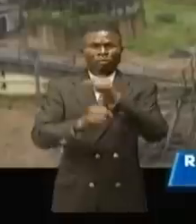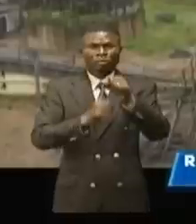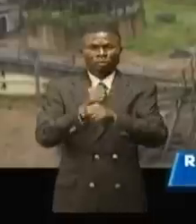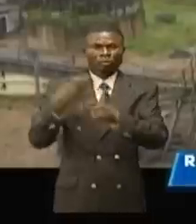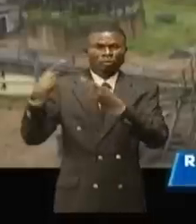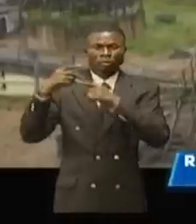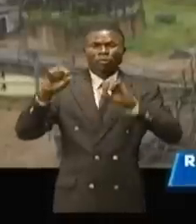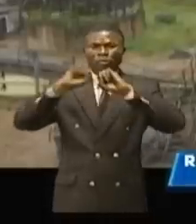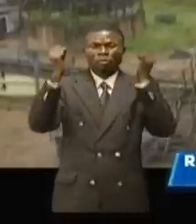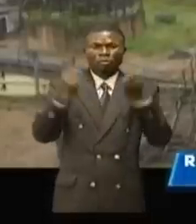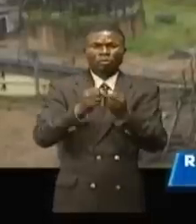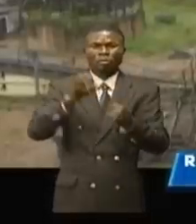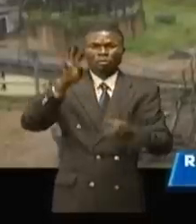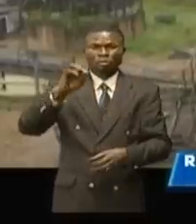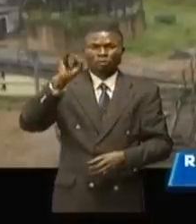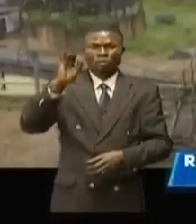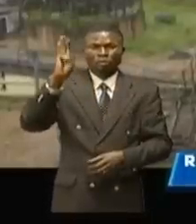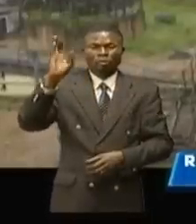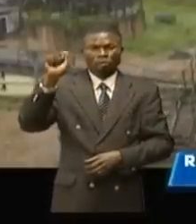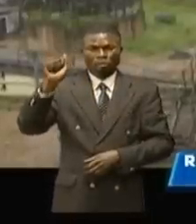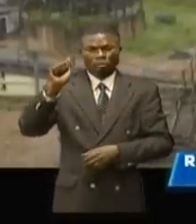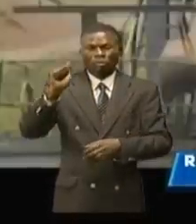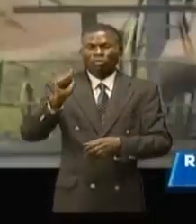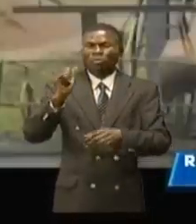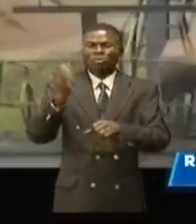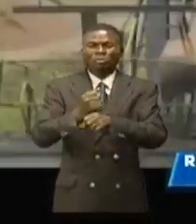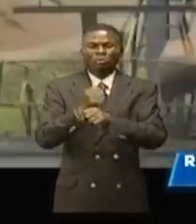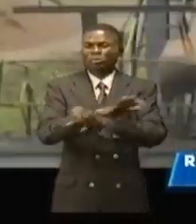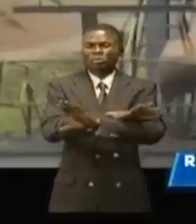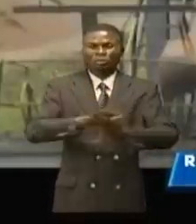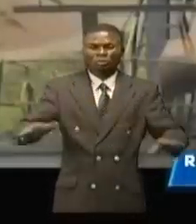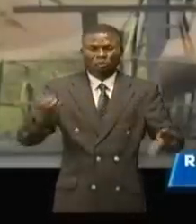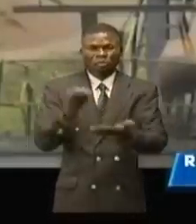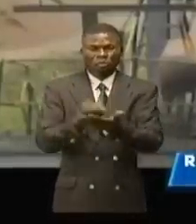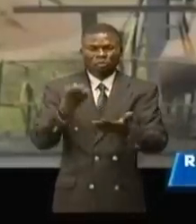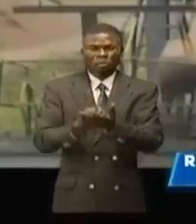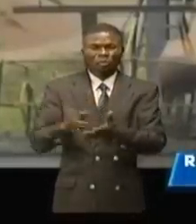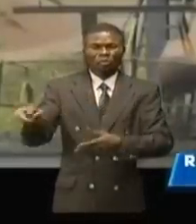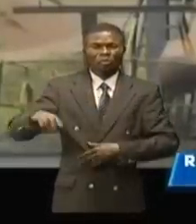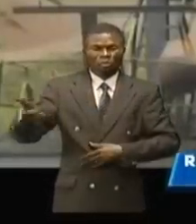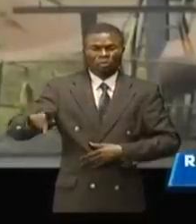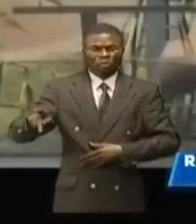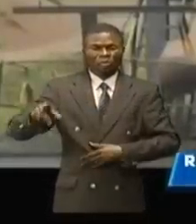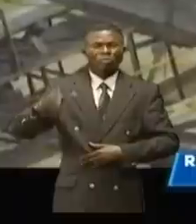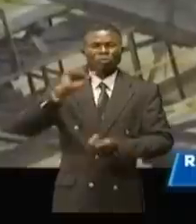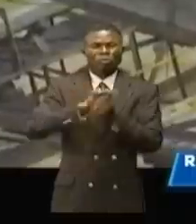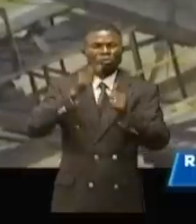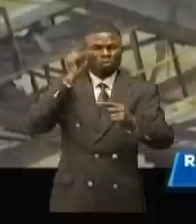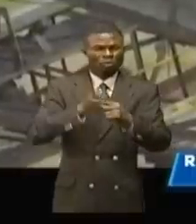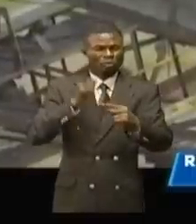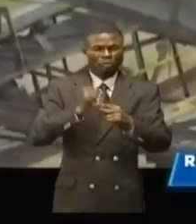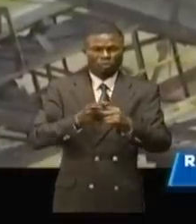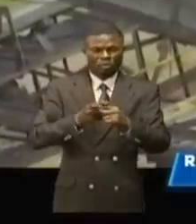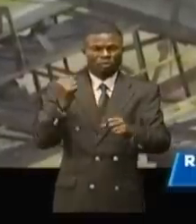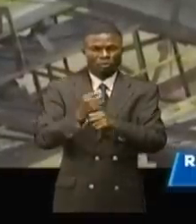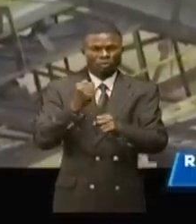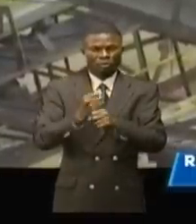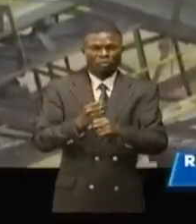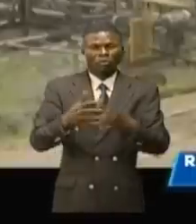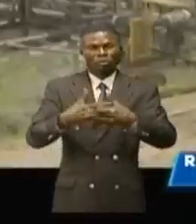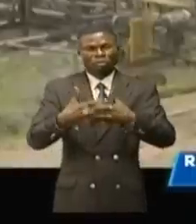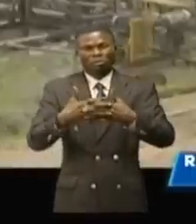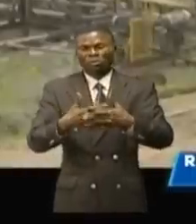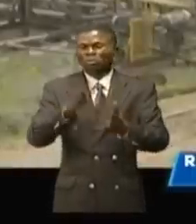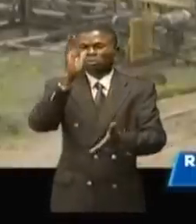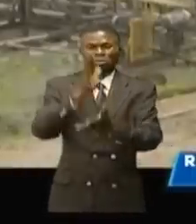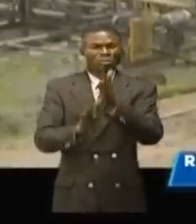que la MIBA, cette entreprise considérée comme poumon de l'économie de la province, connaît des difficultés à la suite du manque d'outils de